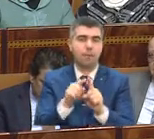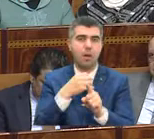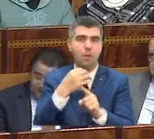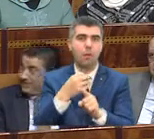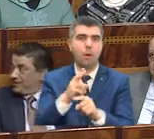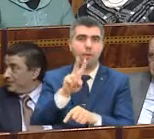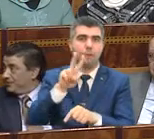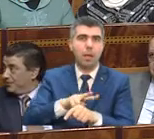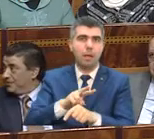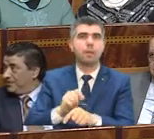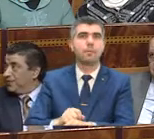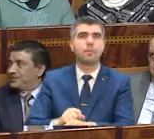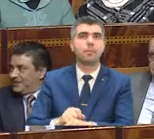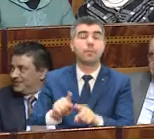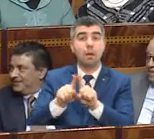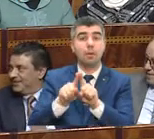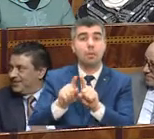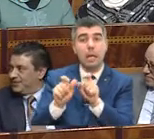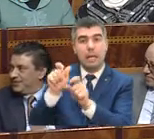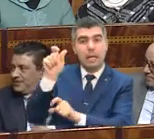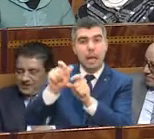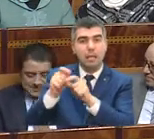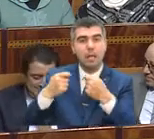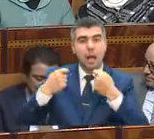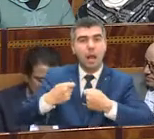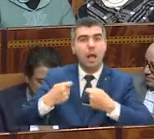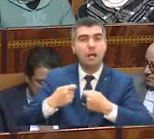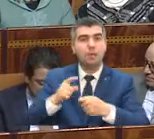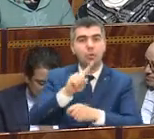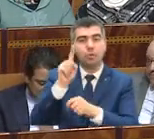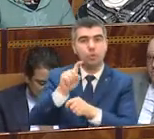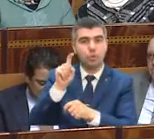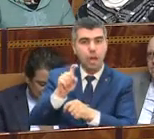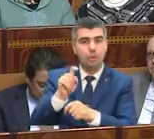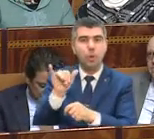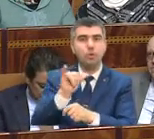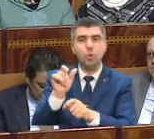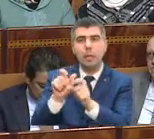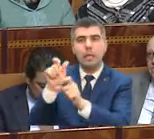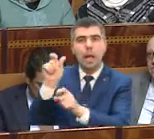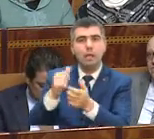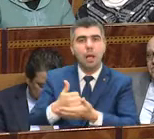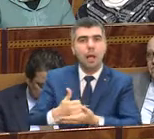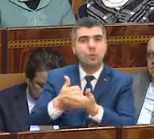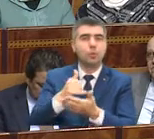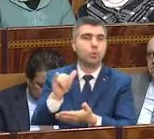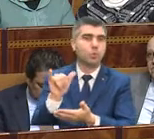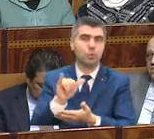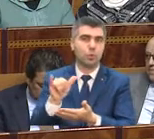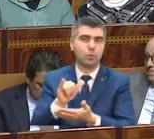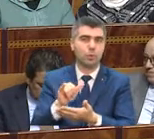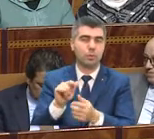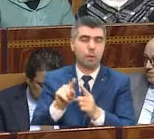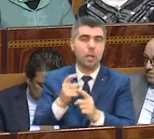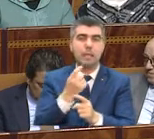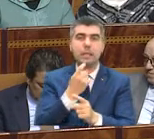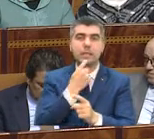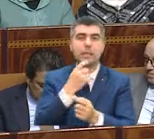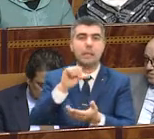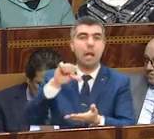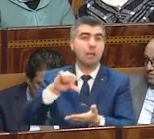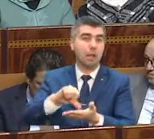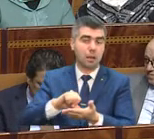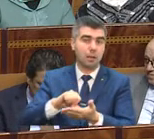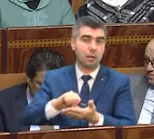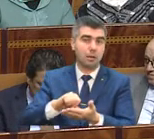غير حنا رؤساء الجامعات كتخليونا في المشاكل مع السكان. دابا شنو غنديروا مع السكان؟ حنا بالنسبه لنا غير في جامعه في اقليم تازه راه كلشي الناس